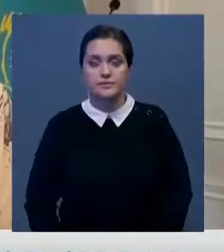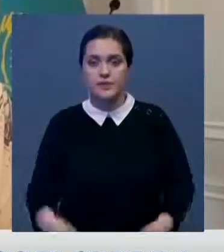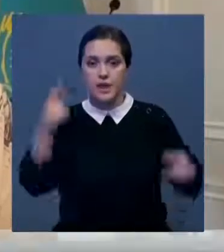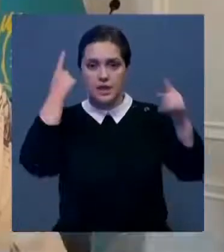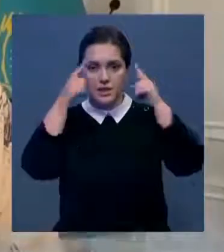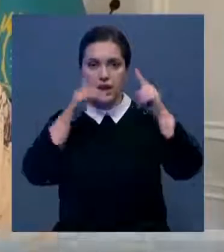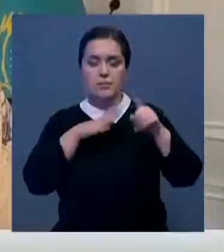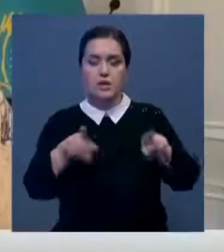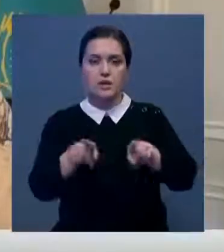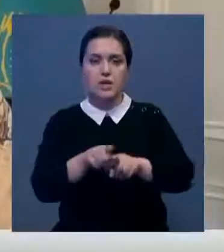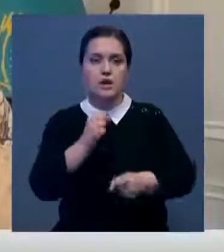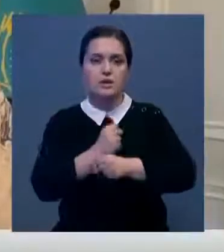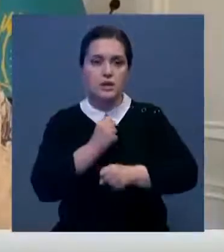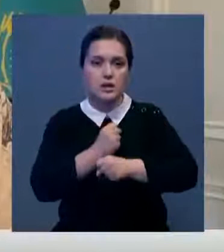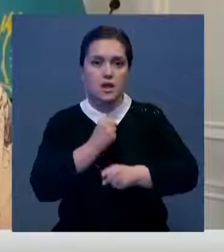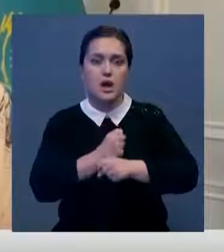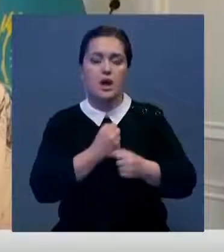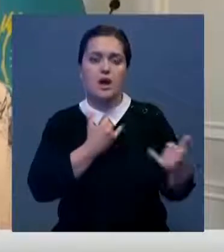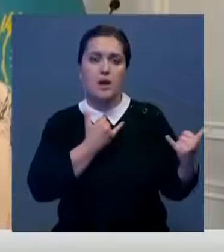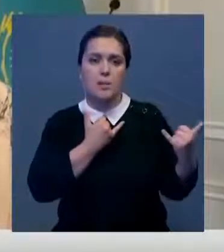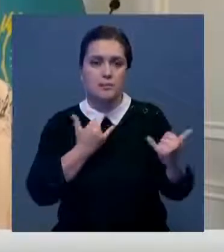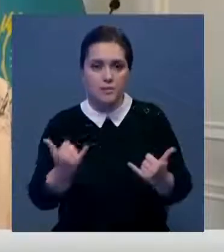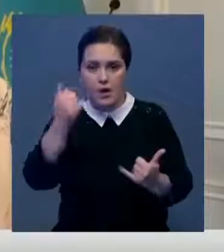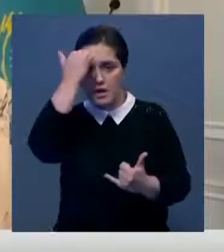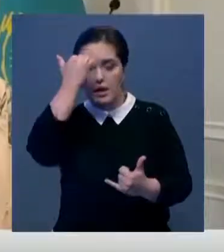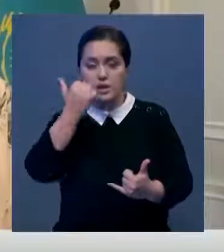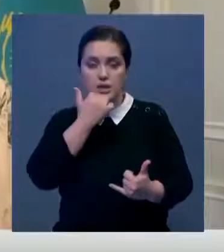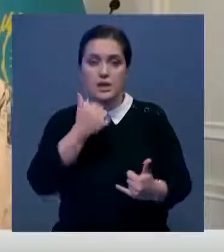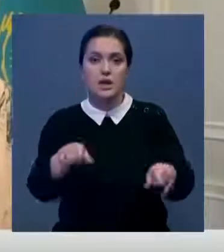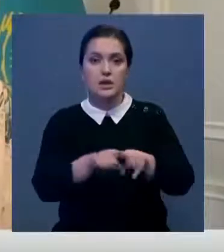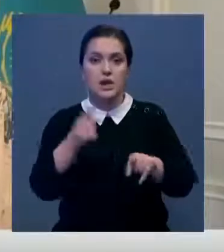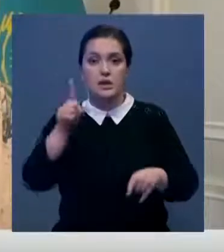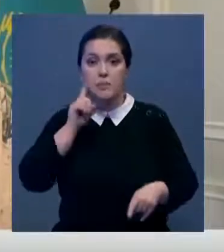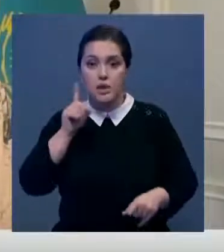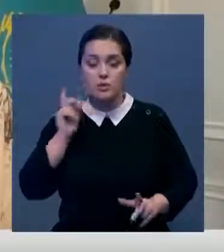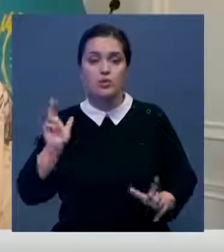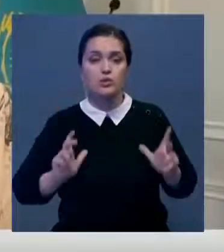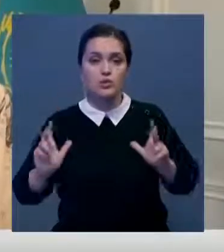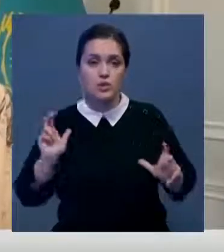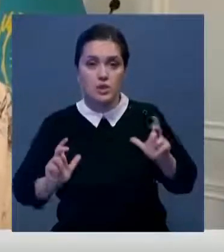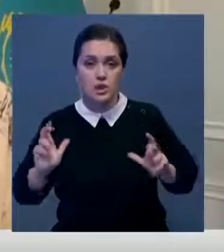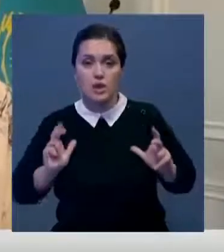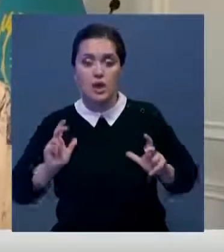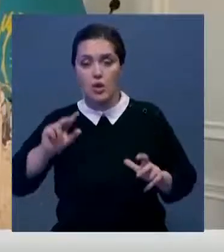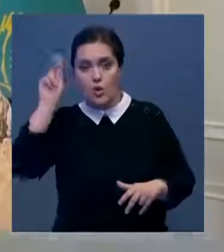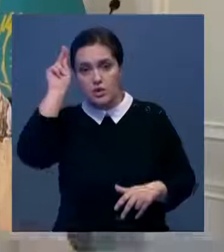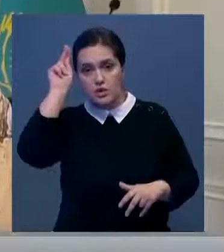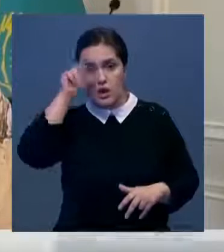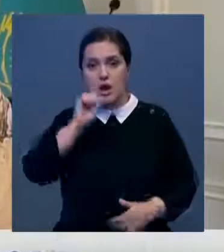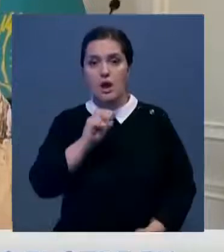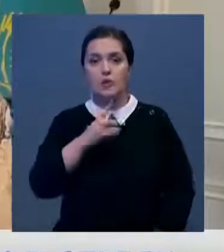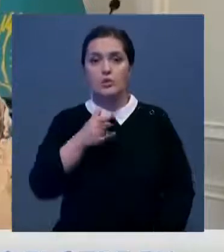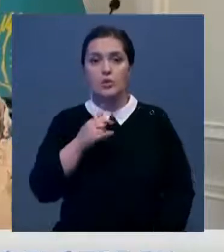так сделана благодаря также одной молодой студентке, которая учится в Ангулеме